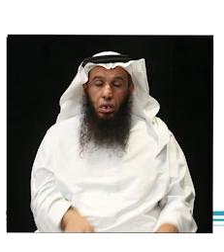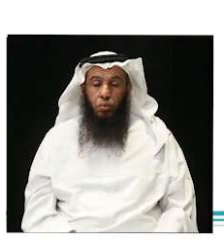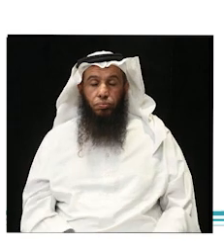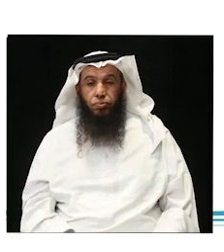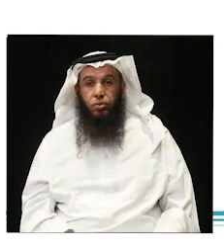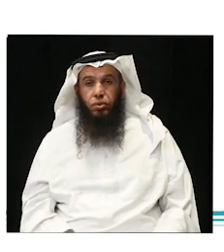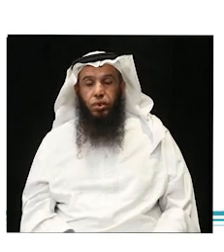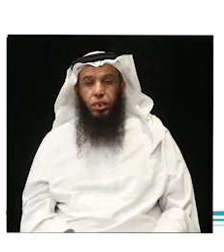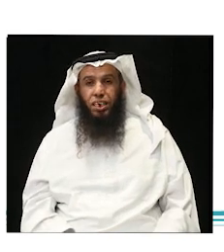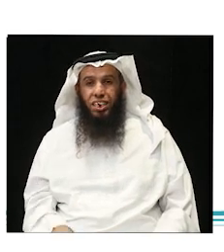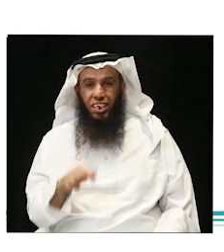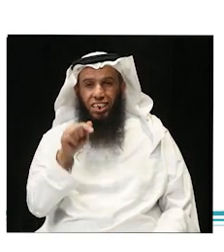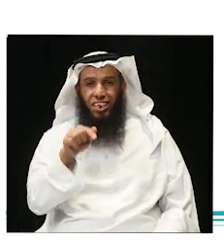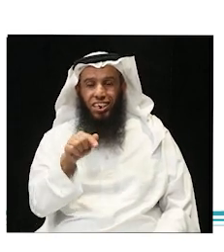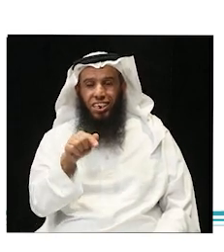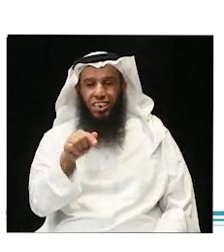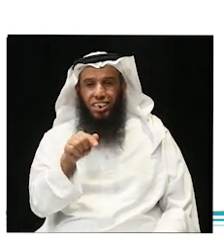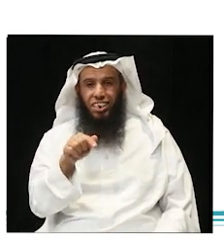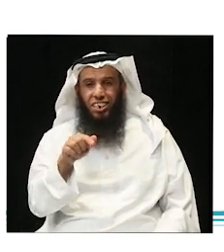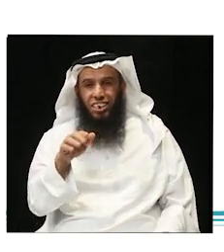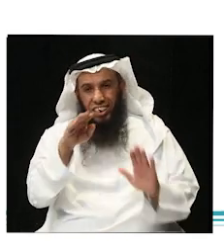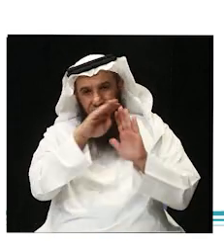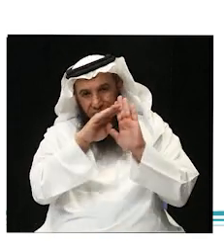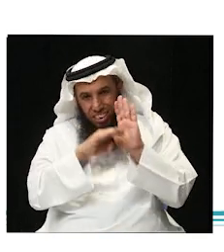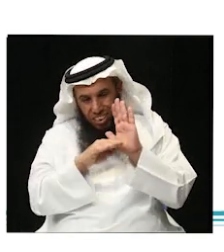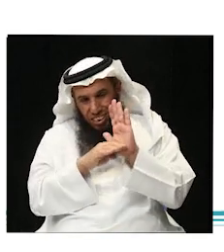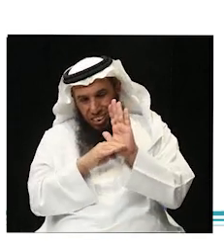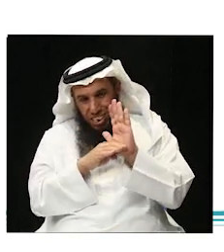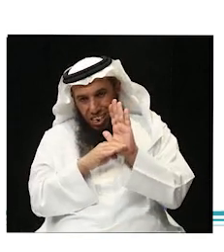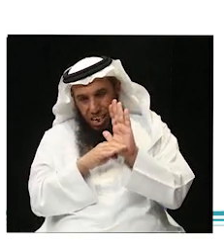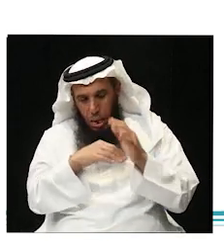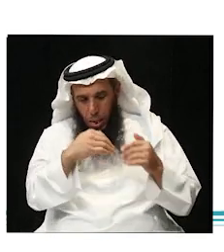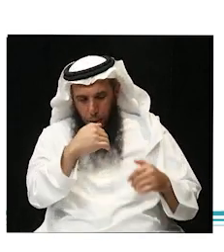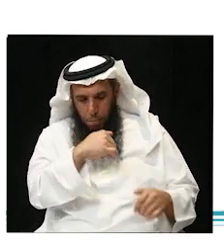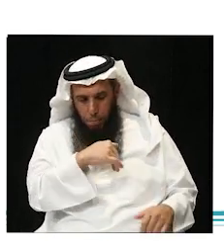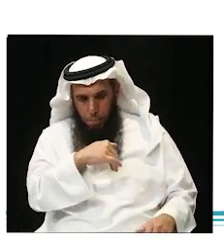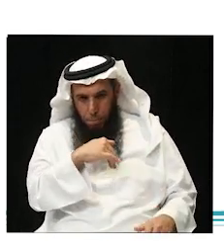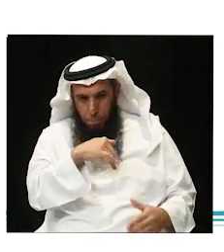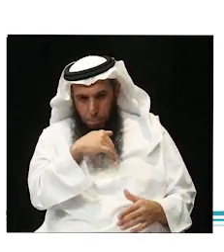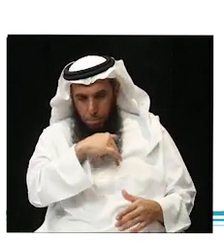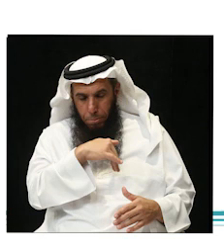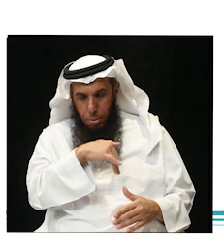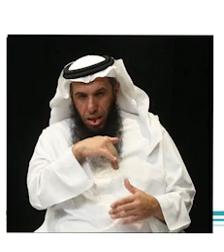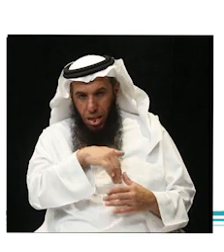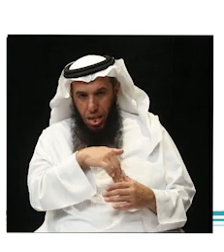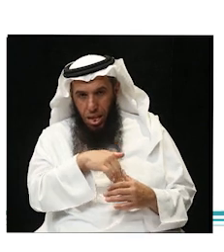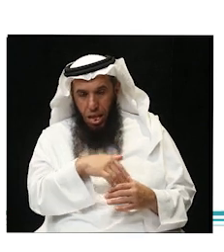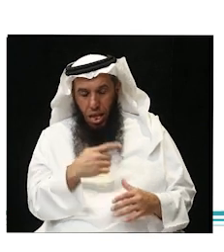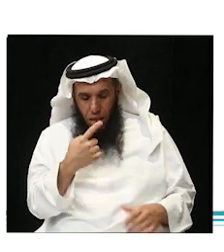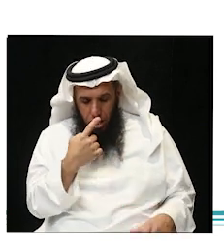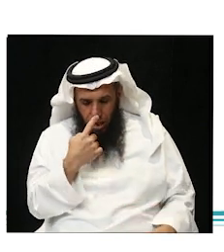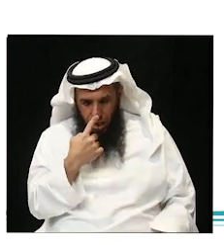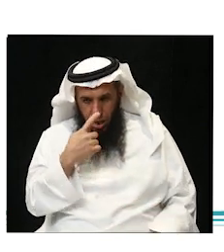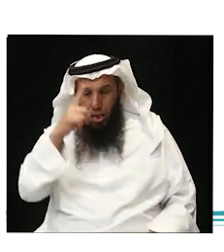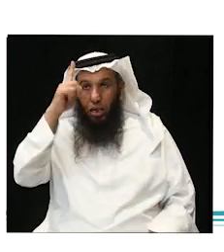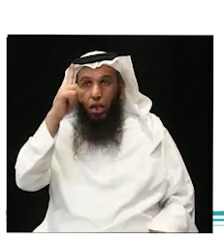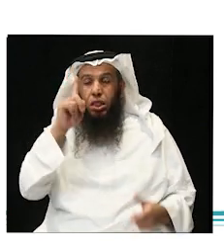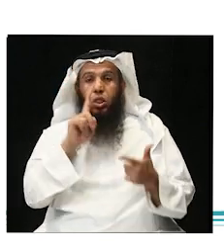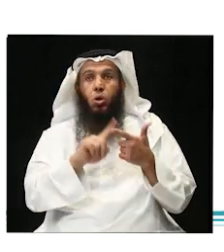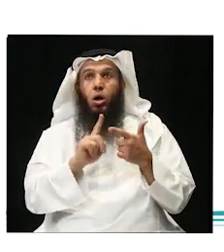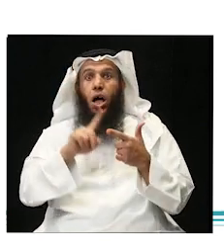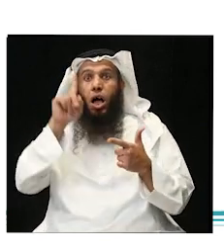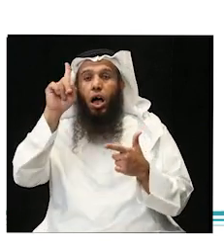هنا تصنيف جميل، قال لك الباطنة، وعطاك عدة أمثلة، الإخلاص لله، التوكل على الله، خشية الله في السر